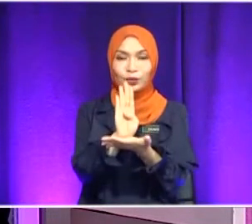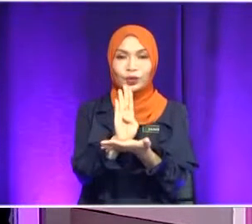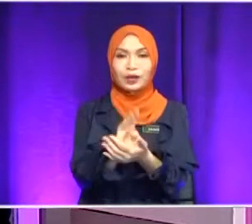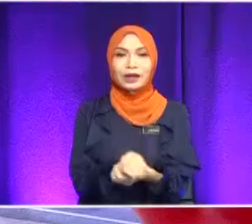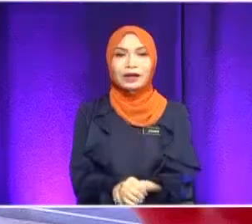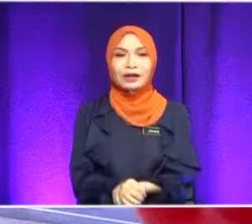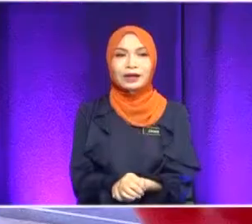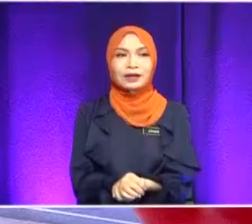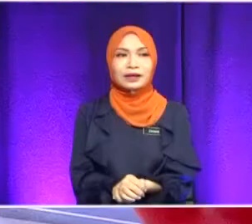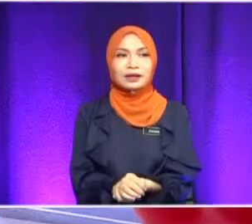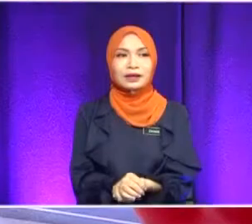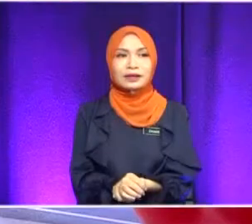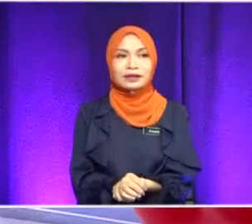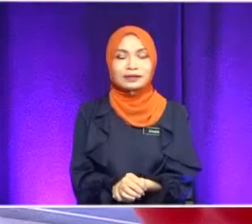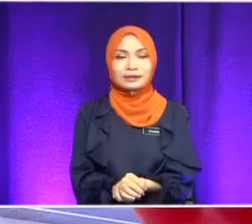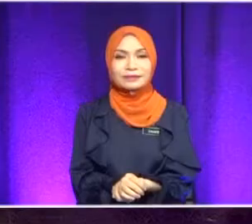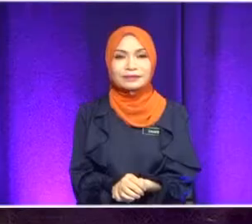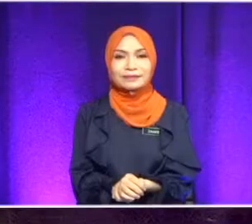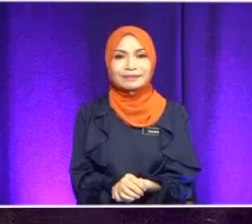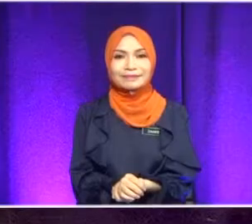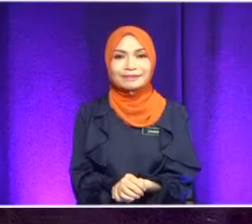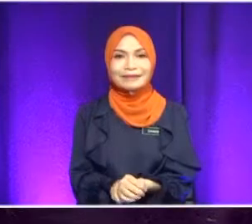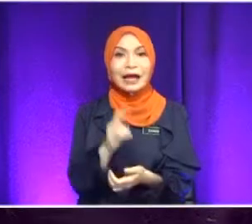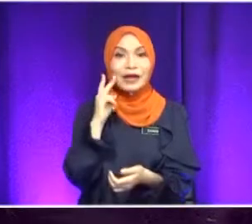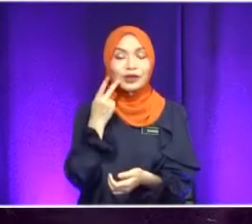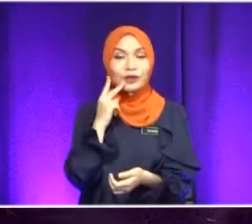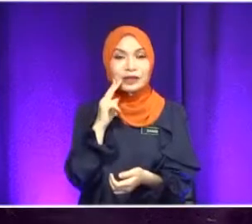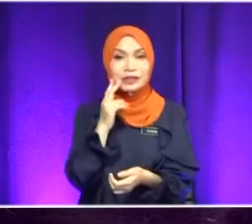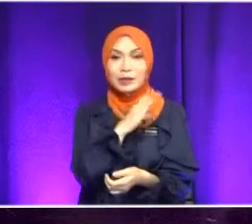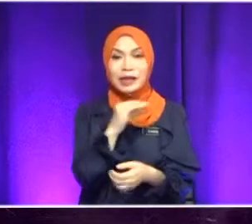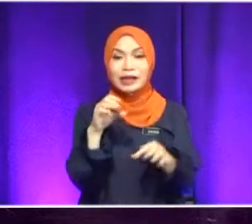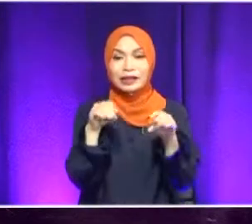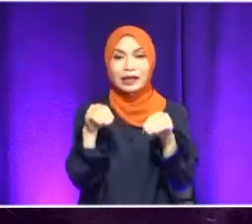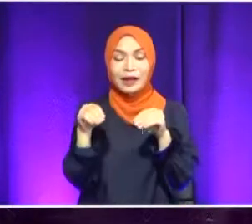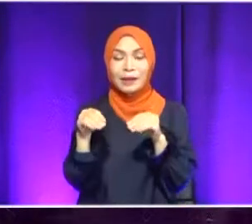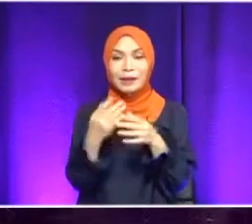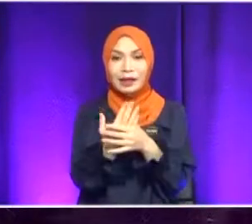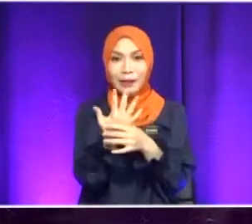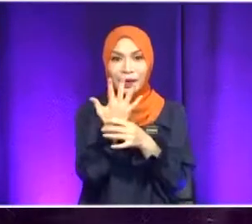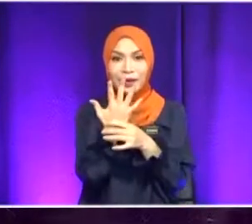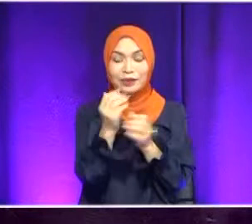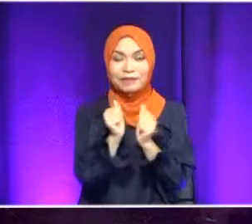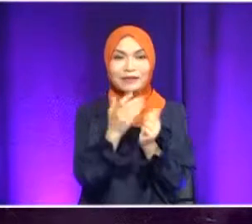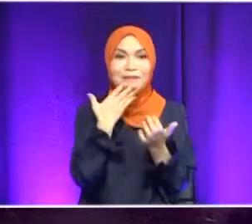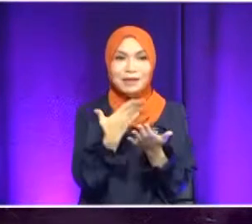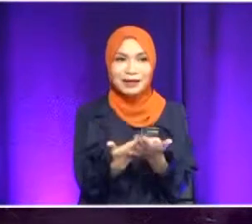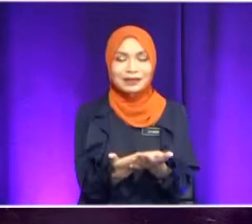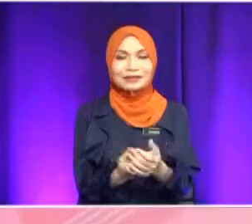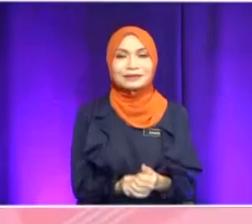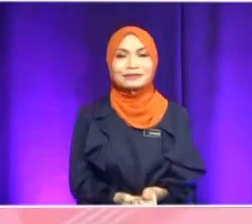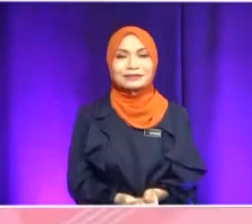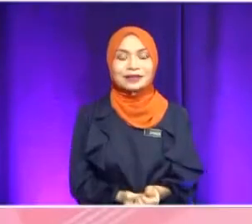makanan Jadi mungkin kita dapat Kawaii udah berusaha Oke kita lihat contoh-contoh jawaban yang pertama kita ada